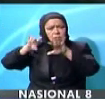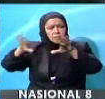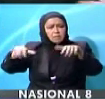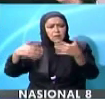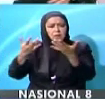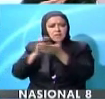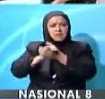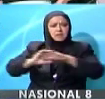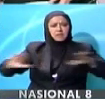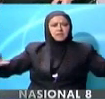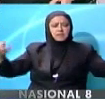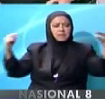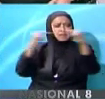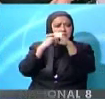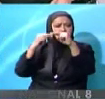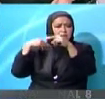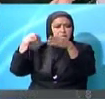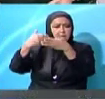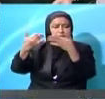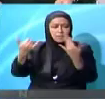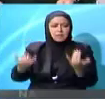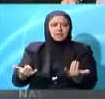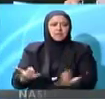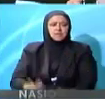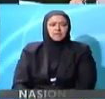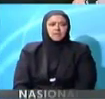Wartawan Dilaila Kadir menyediakan laporan berikut.